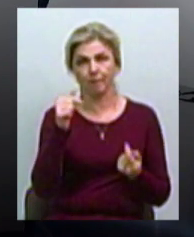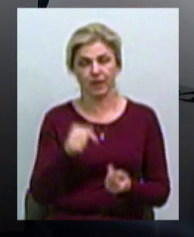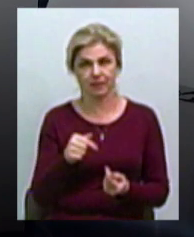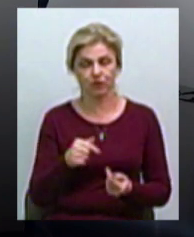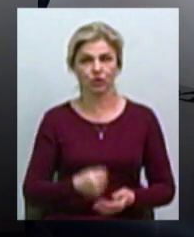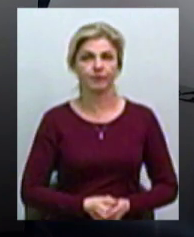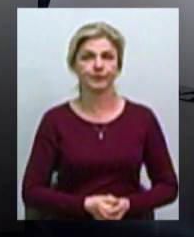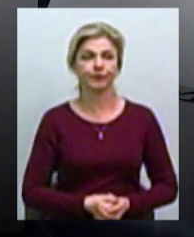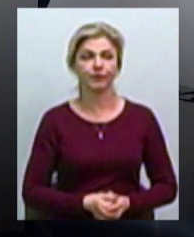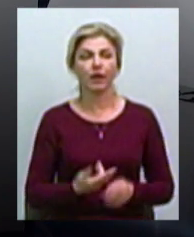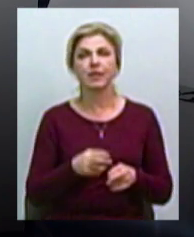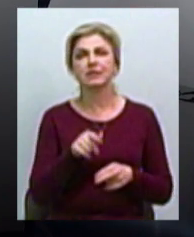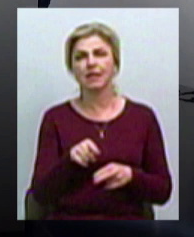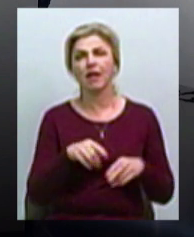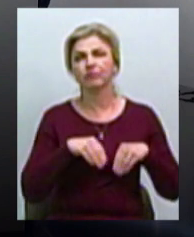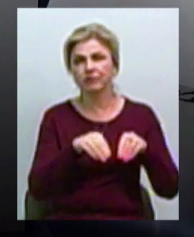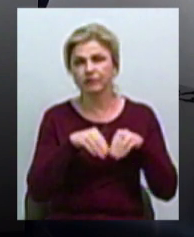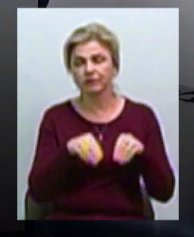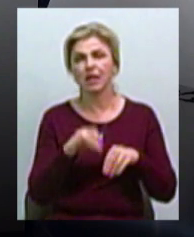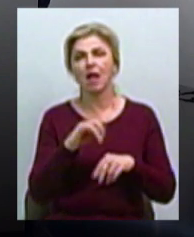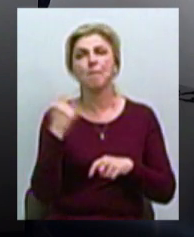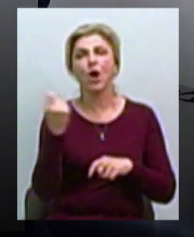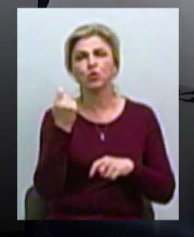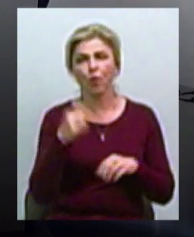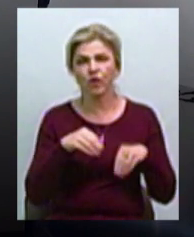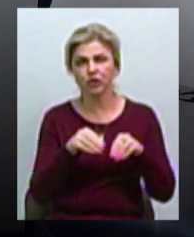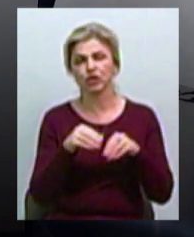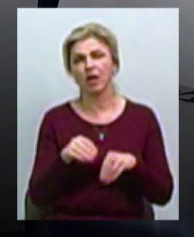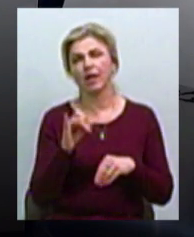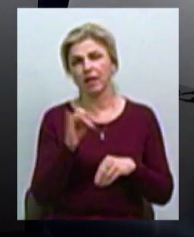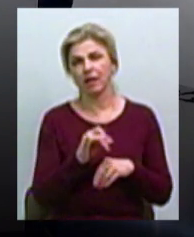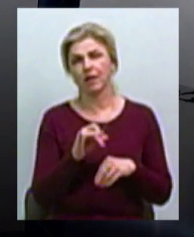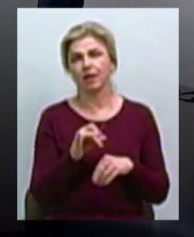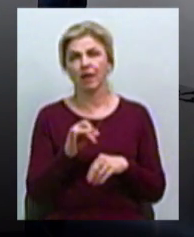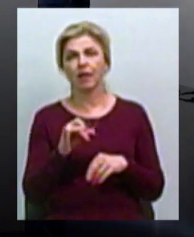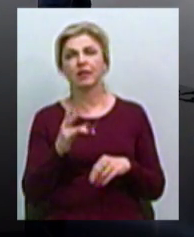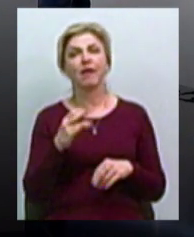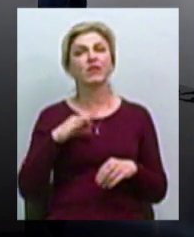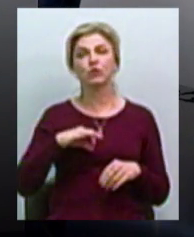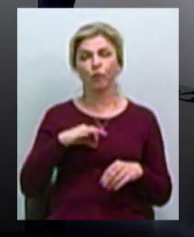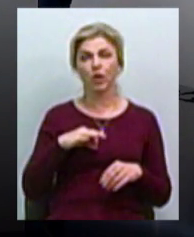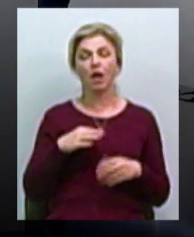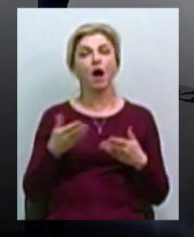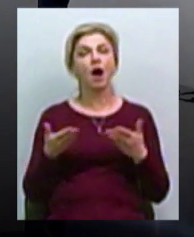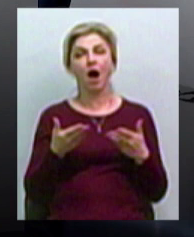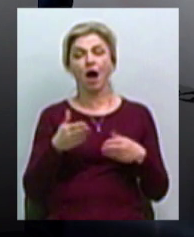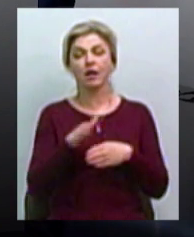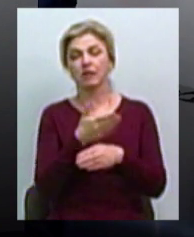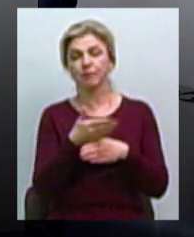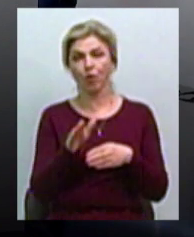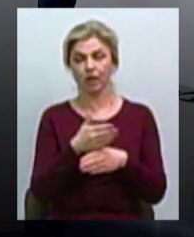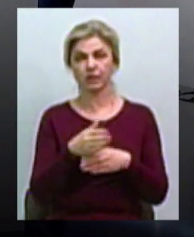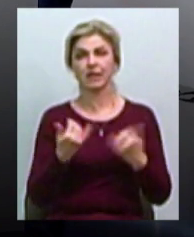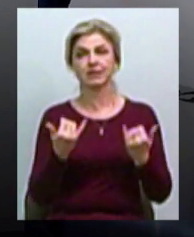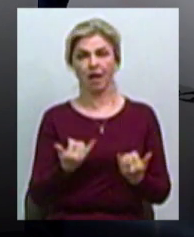сільськогосподарського призначення. Угу. Це і рілля, це і пасовища, це і навіть перелоги, це земля, яку не використовують. Яким чином вона розподілена, наприклад,